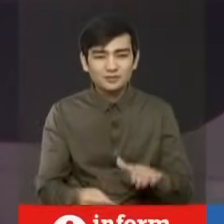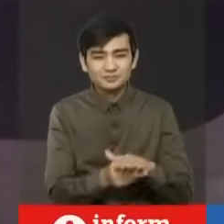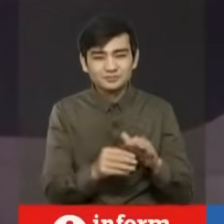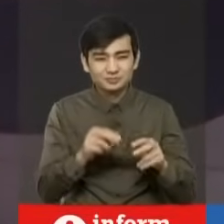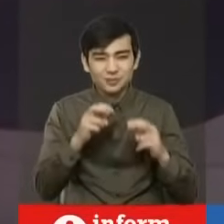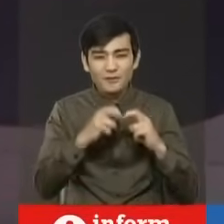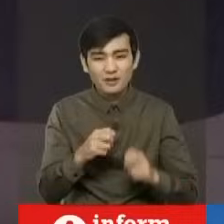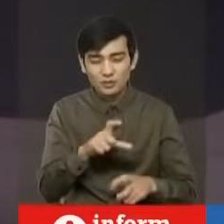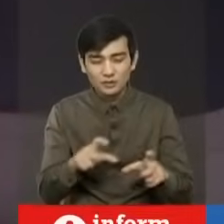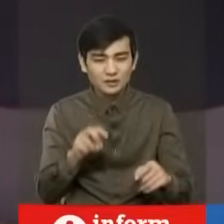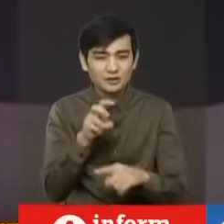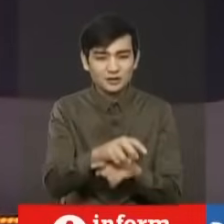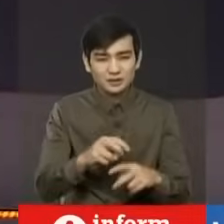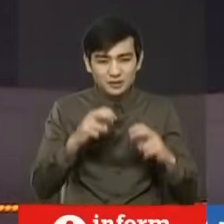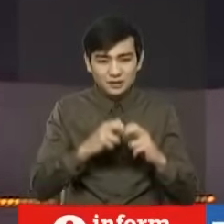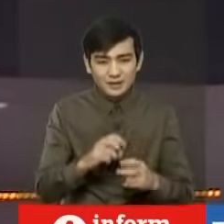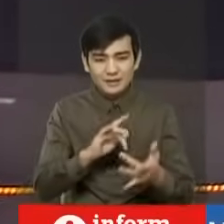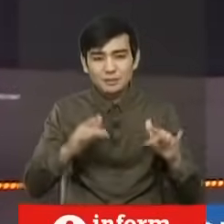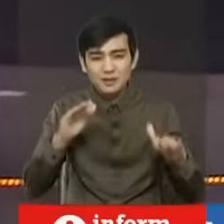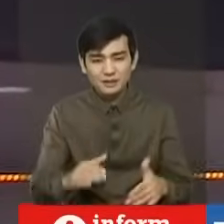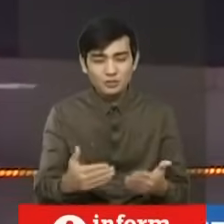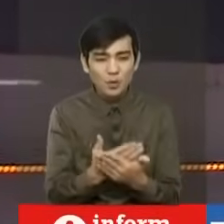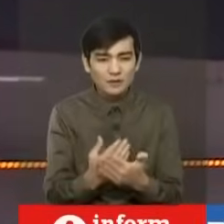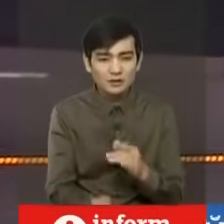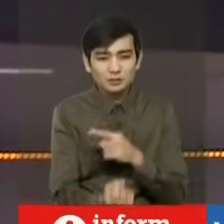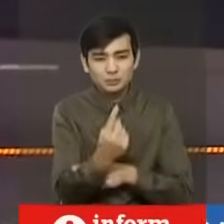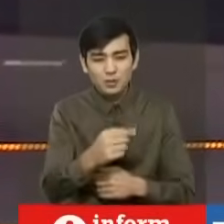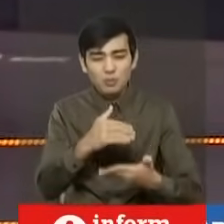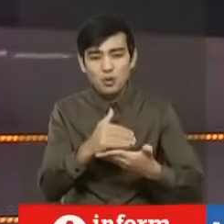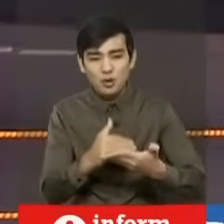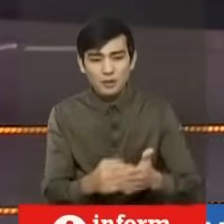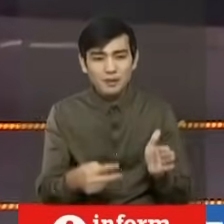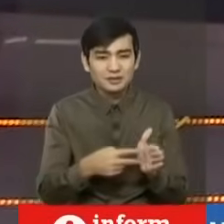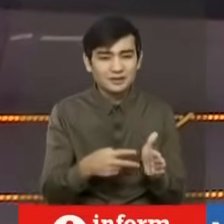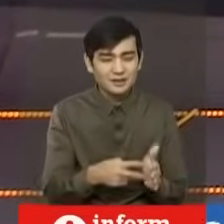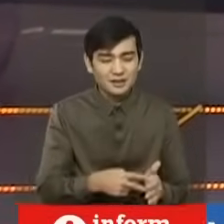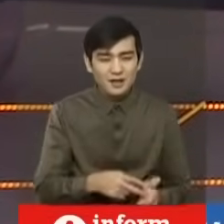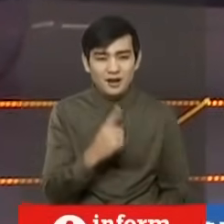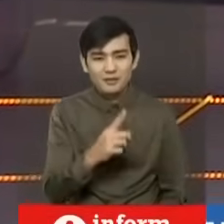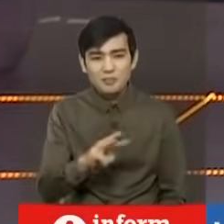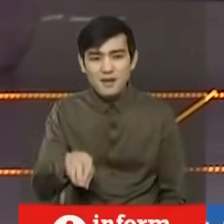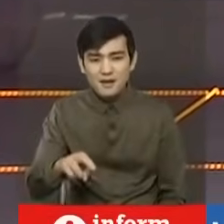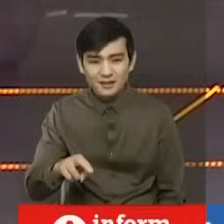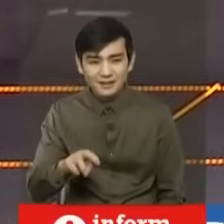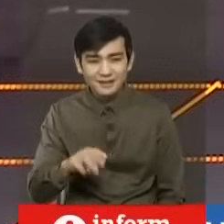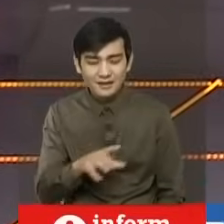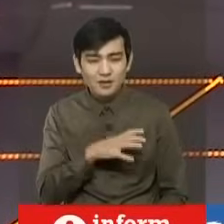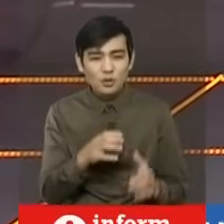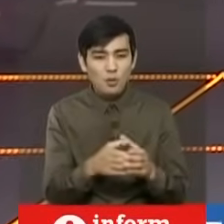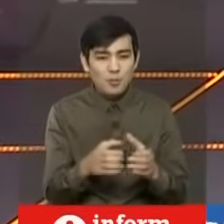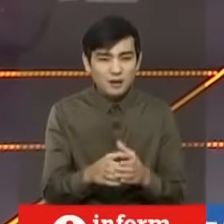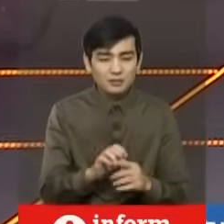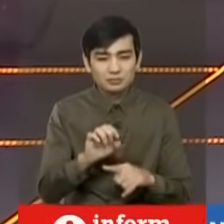обществен в социальных сетях появилась информация что программу стоимостью свыше 1 миллиарда поставила компания